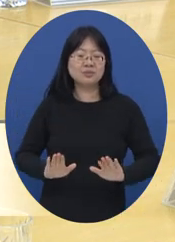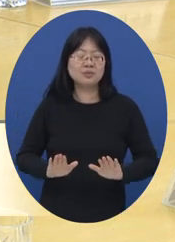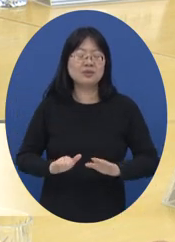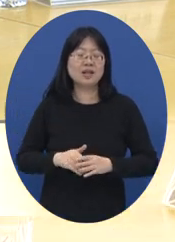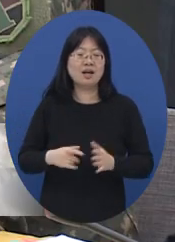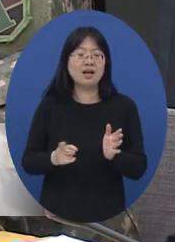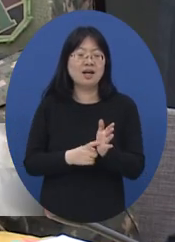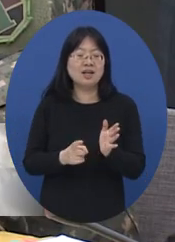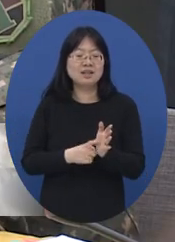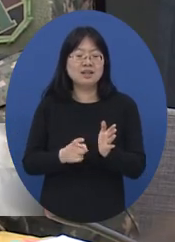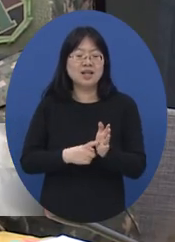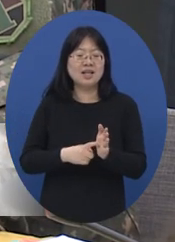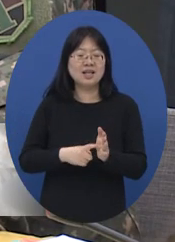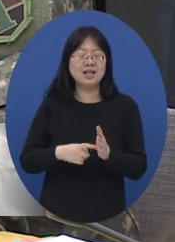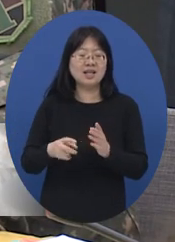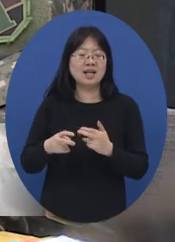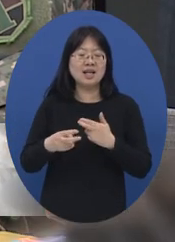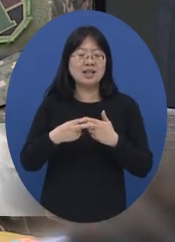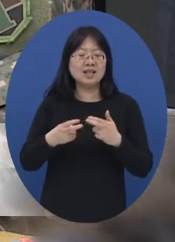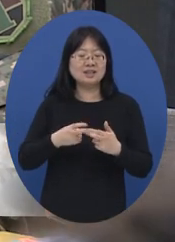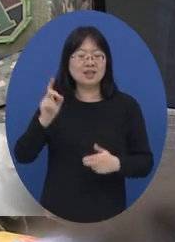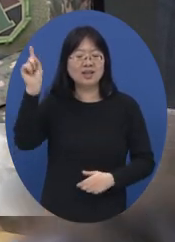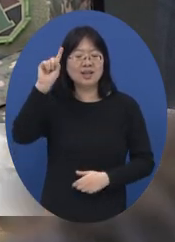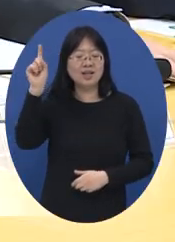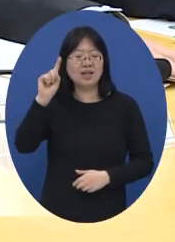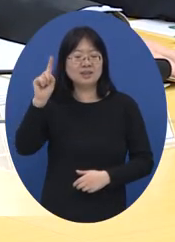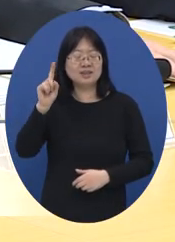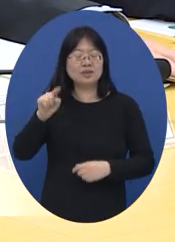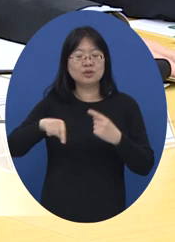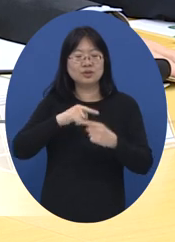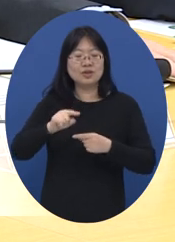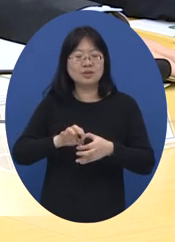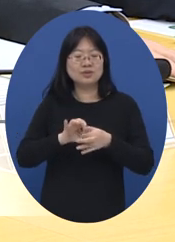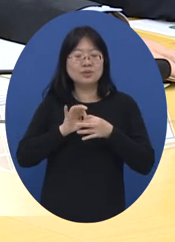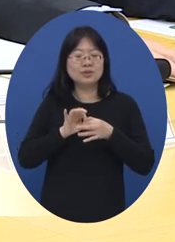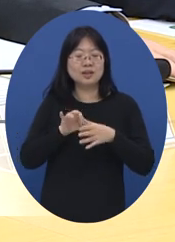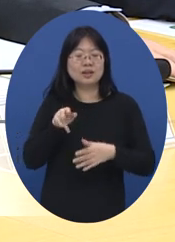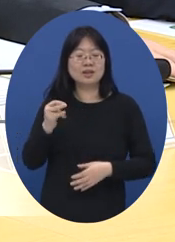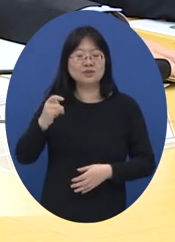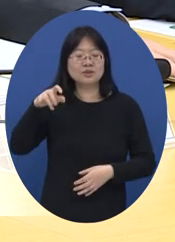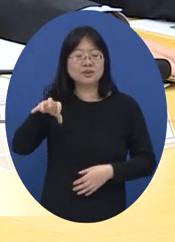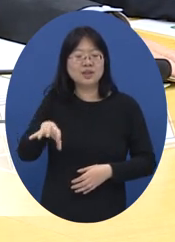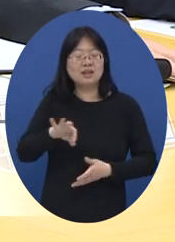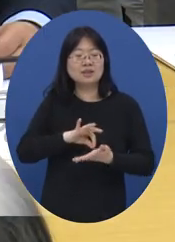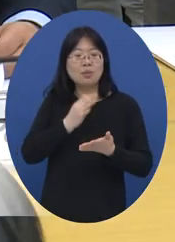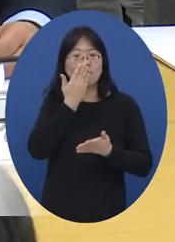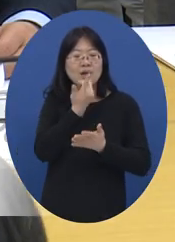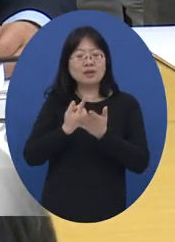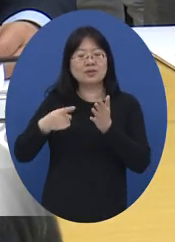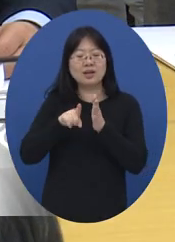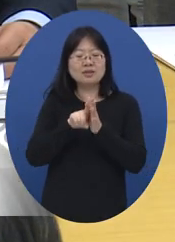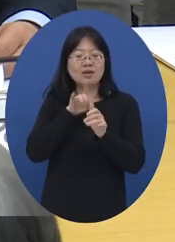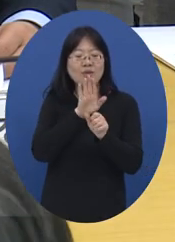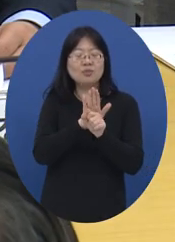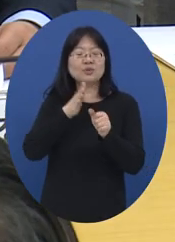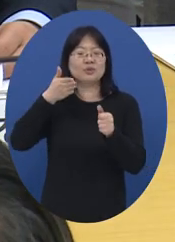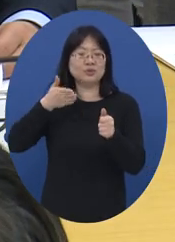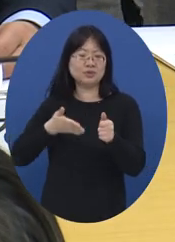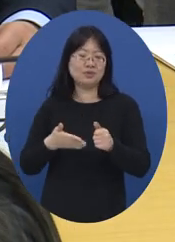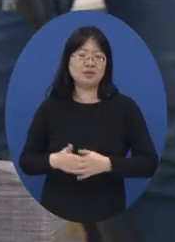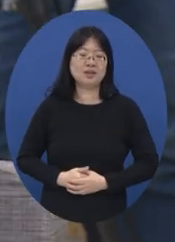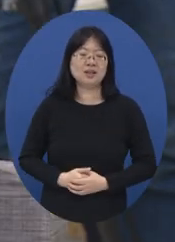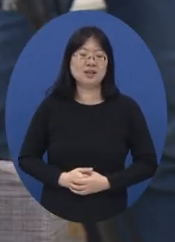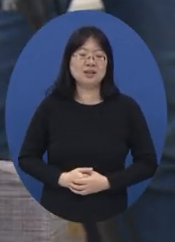지사는 응급의료 전용 닥터 헬기의 운영을 위해 군부대 내 부지를 헬기 계류장으로 사용할 수 있도록 협조를